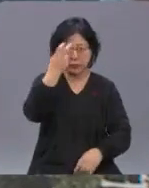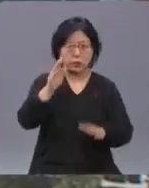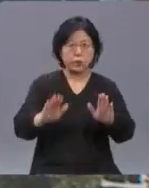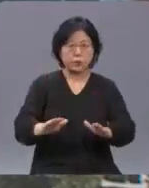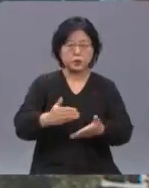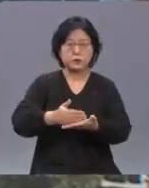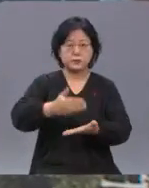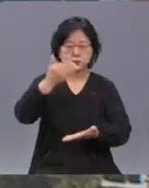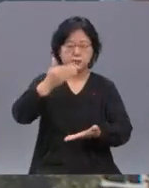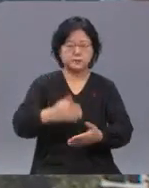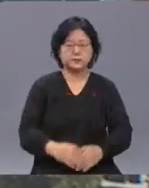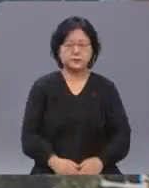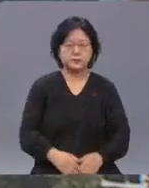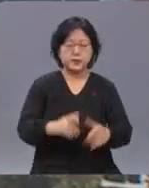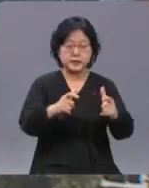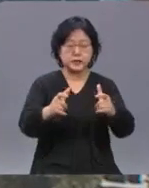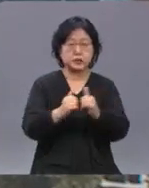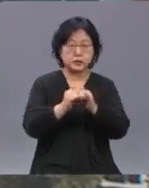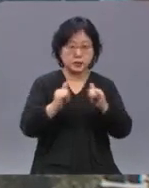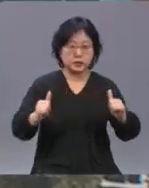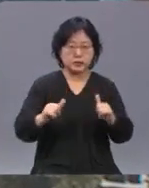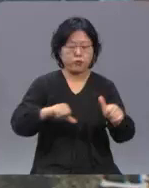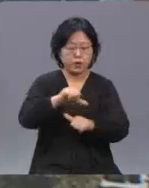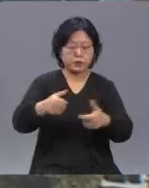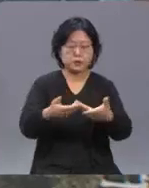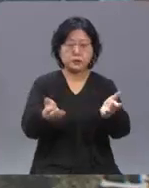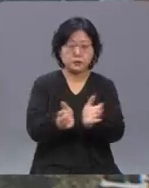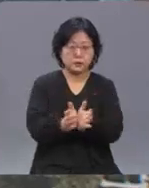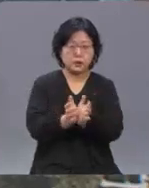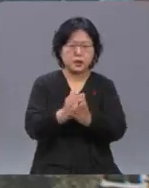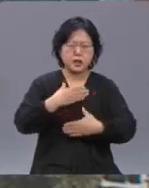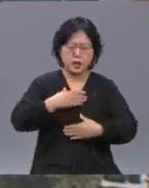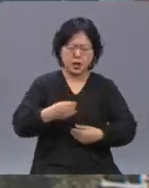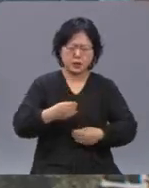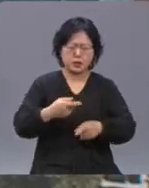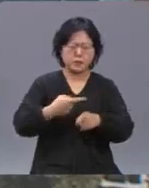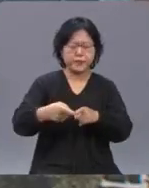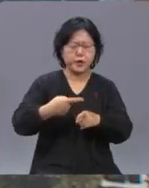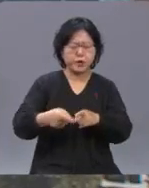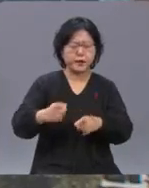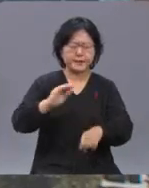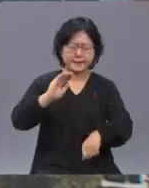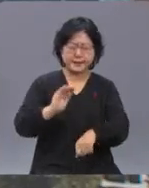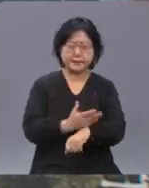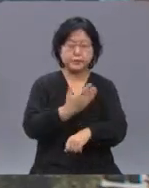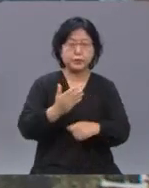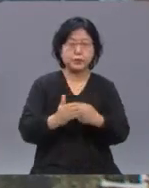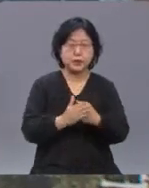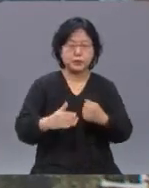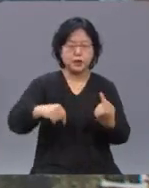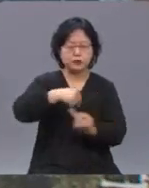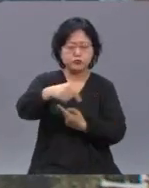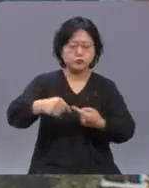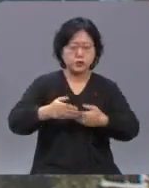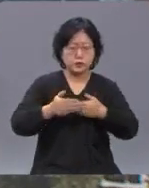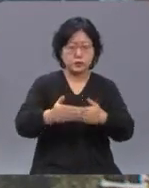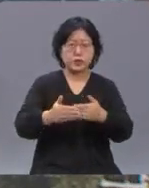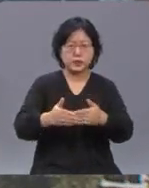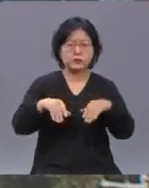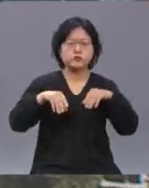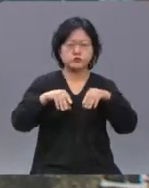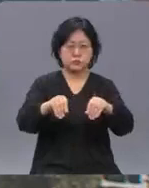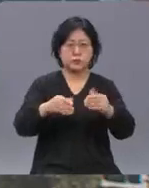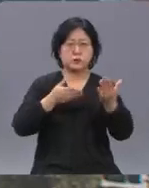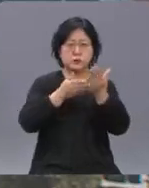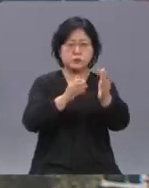열립니다 지역 주민들과 환경단체들은 안전성 평가 자체가 부실했다며 재가동 절차 중단을